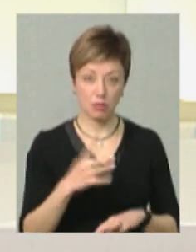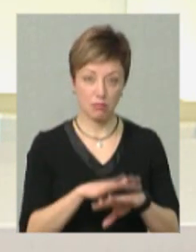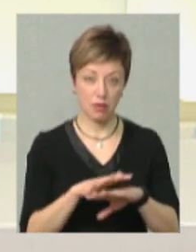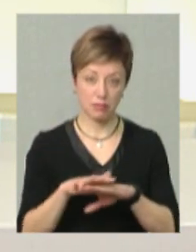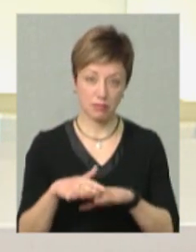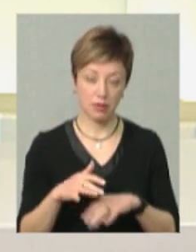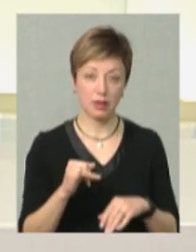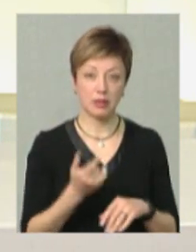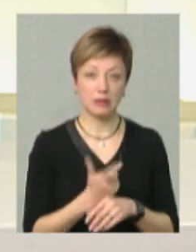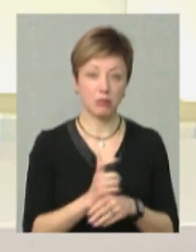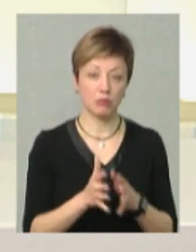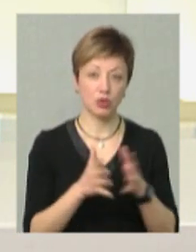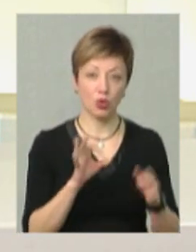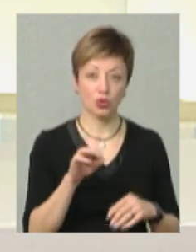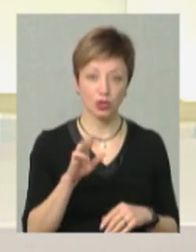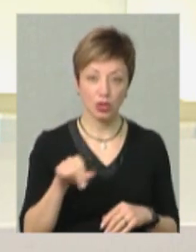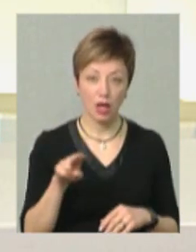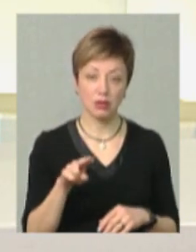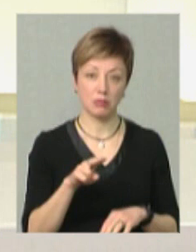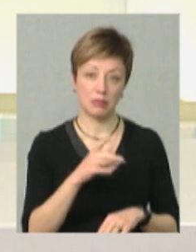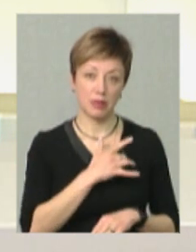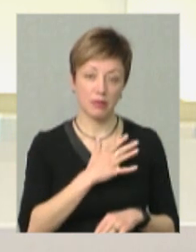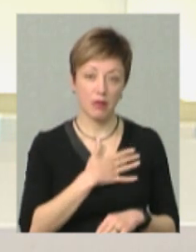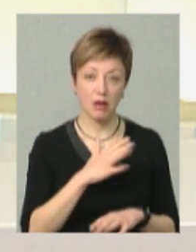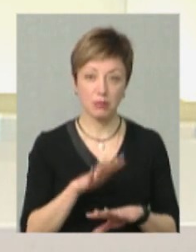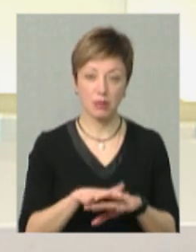банк. Самі більші – Ощадбанк, Приватбанк,